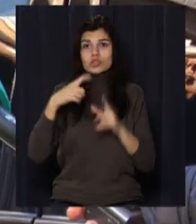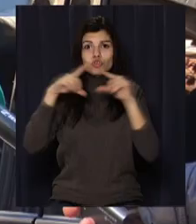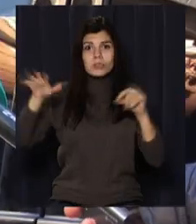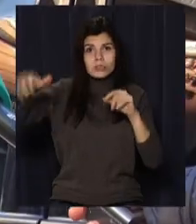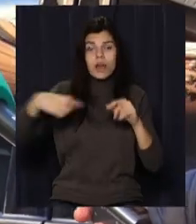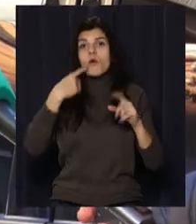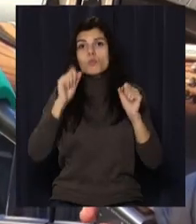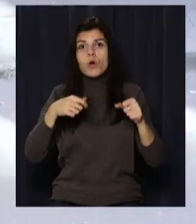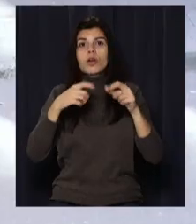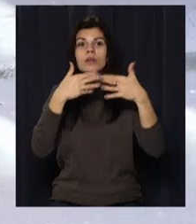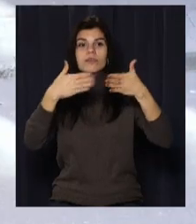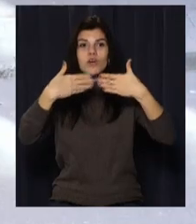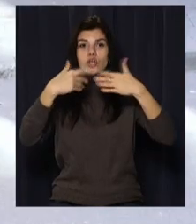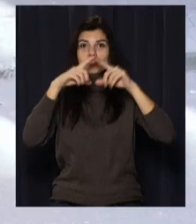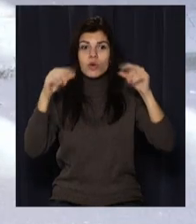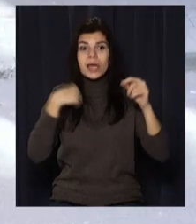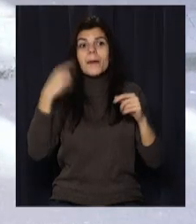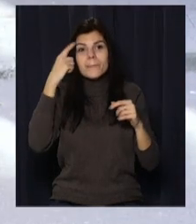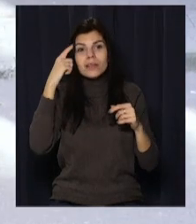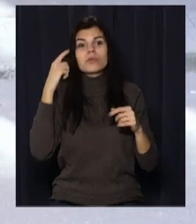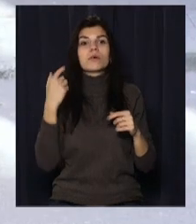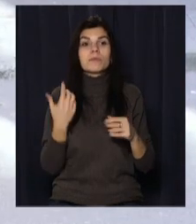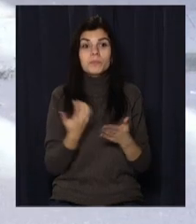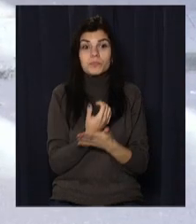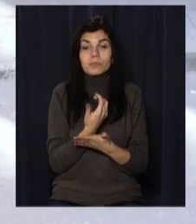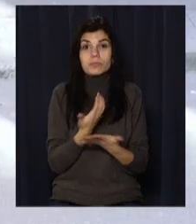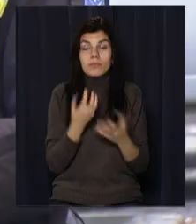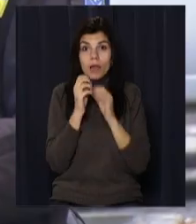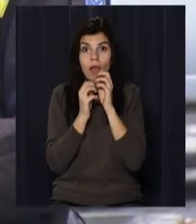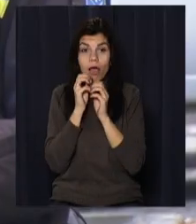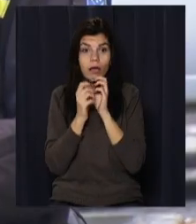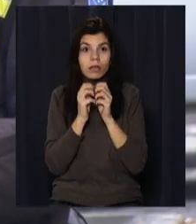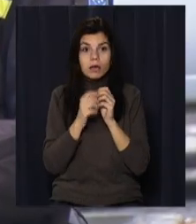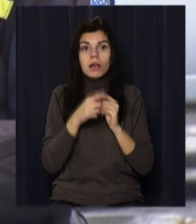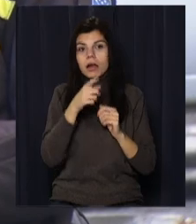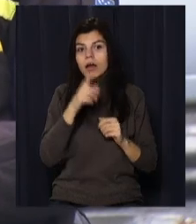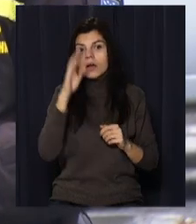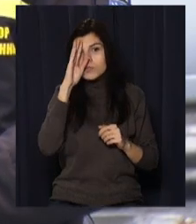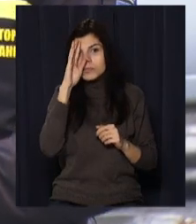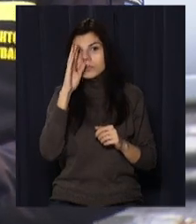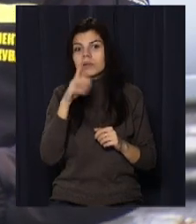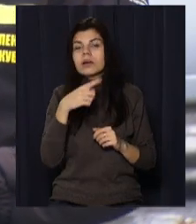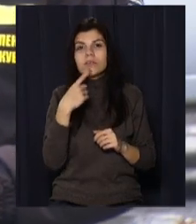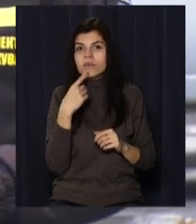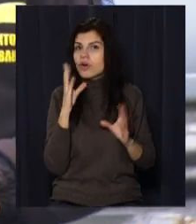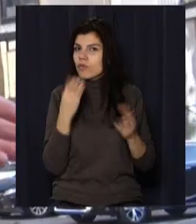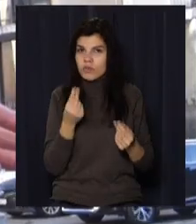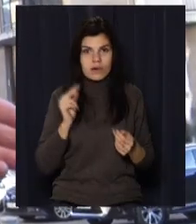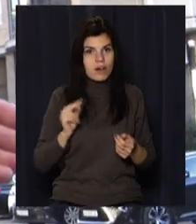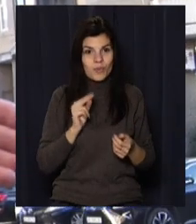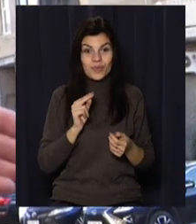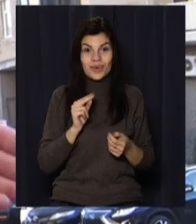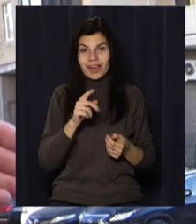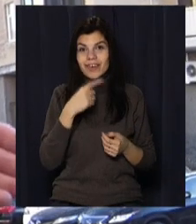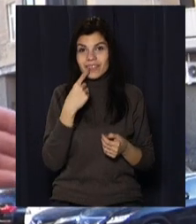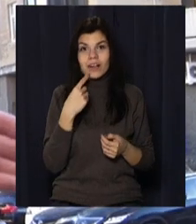от вас вже опередили. Місяця вистачило Володимиру, аби зрозуміти. Його робота – одна з небезпечніших. Досвід колег невтішний. Їх